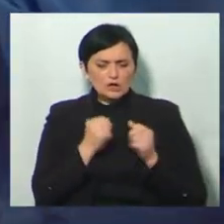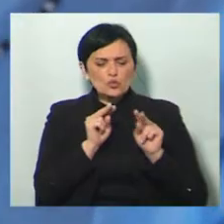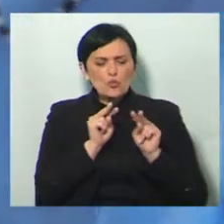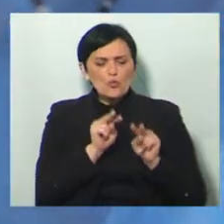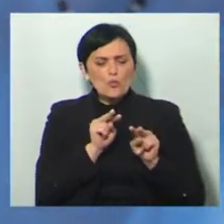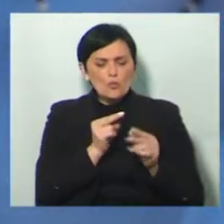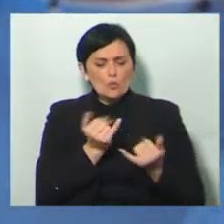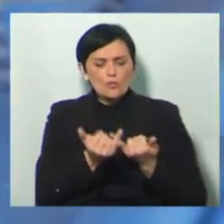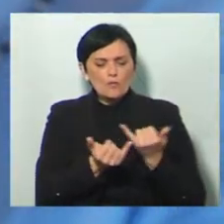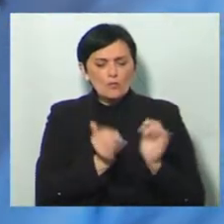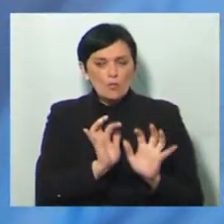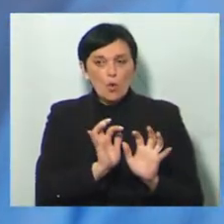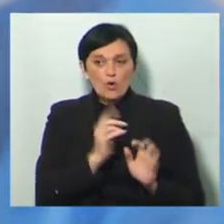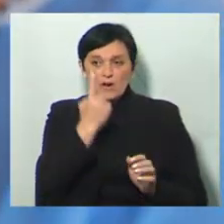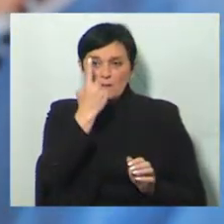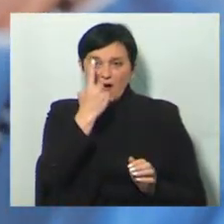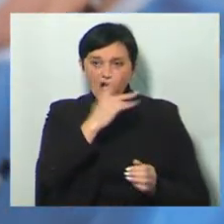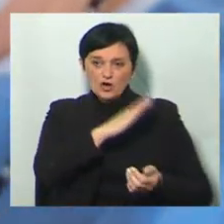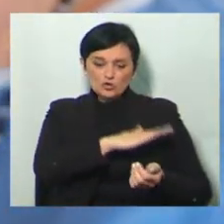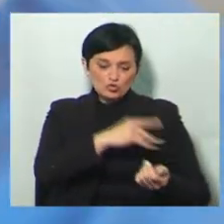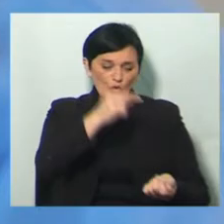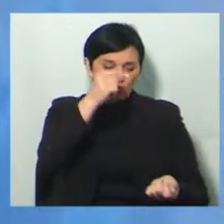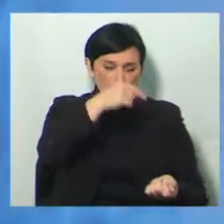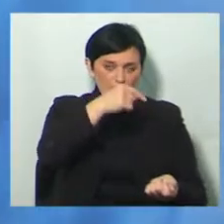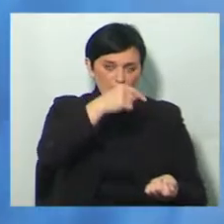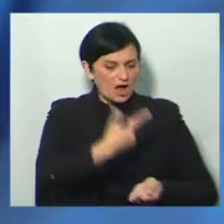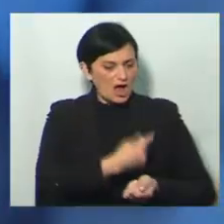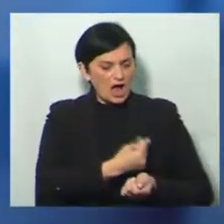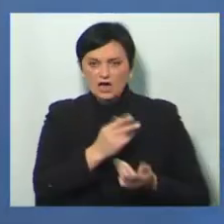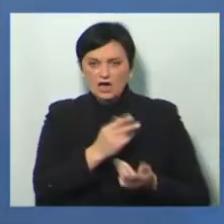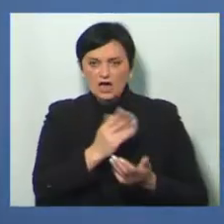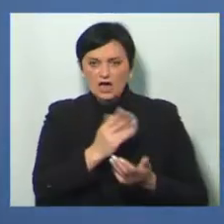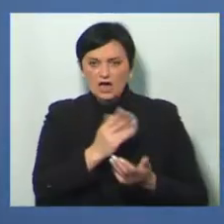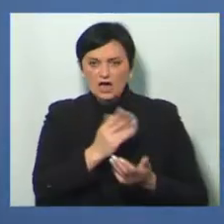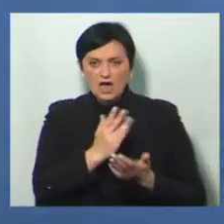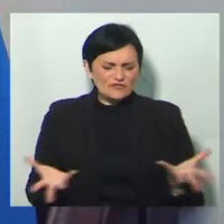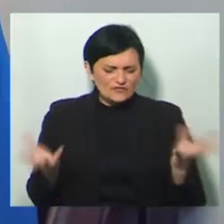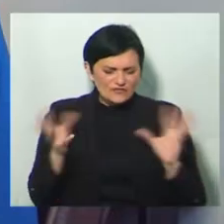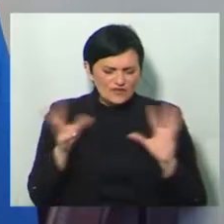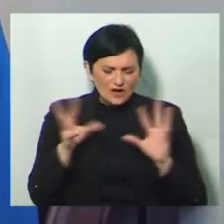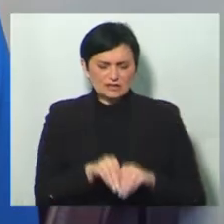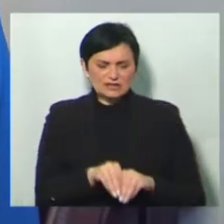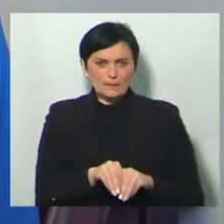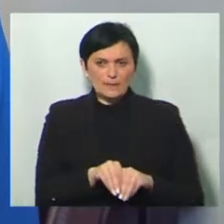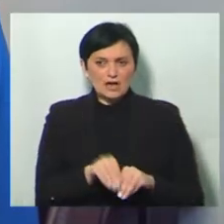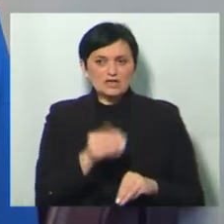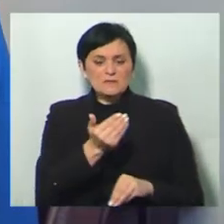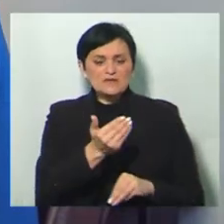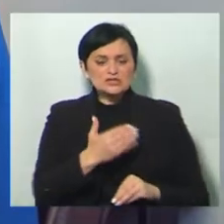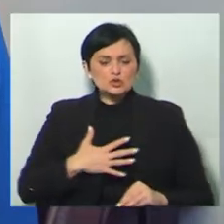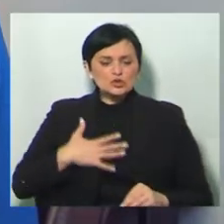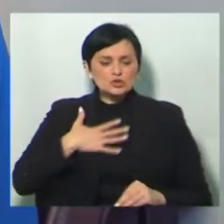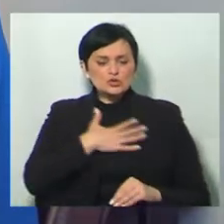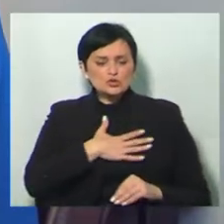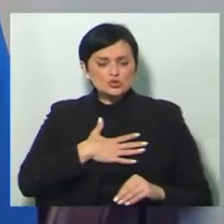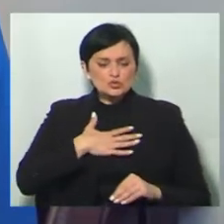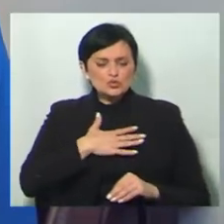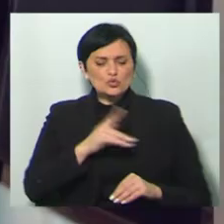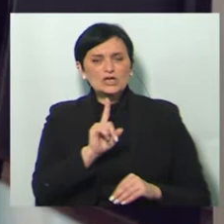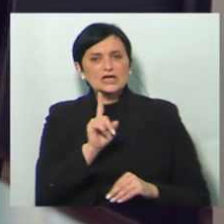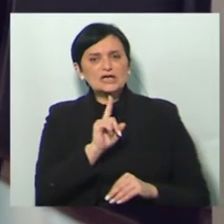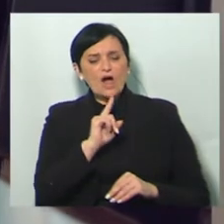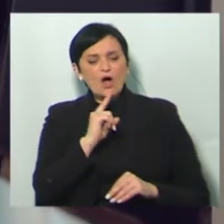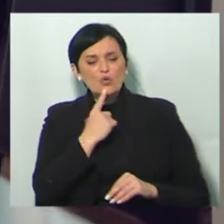მოუარო მარტო ინექციები არ არის ამაში ყველაფერია ჩახსოვილი იმისი წუხილი რა უჭირს